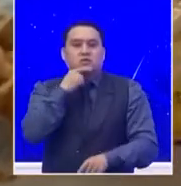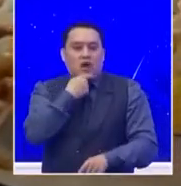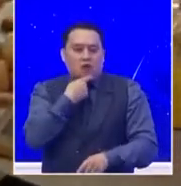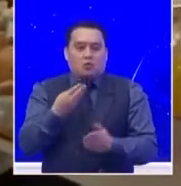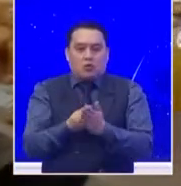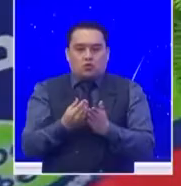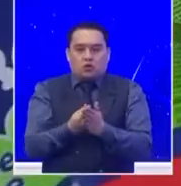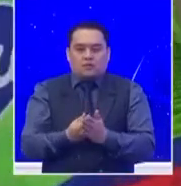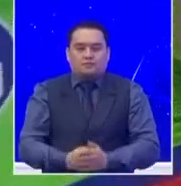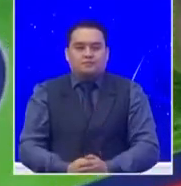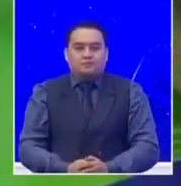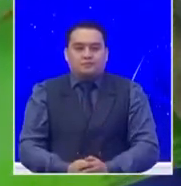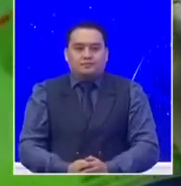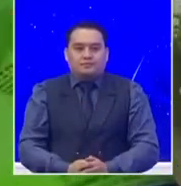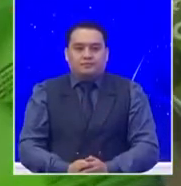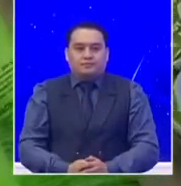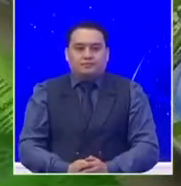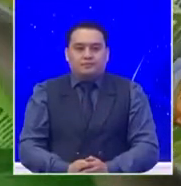семейный бюджет.